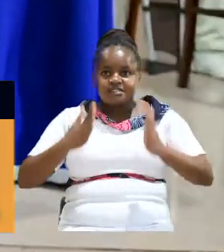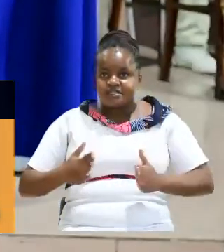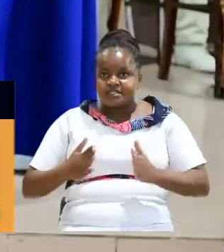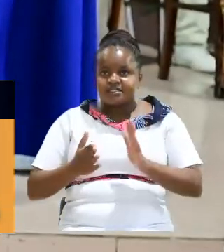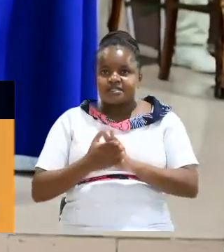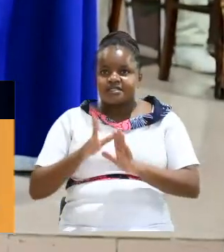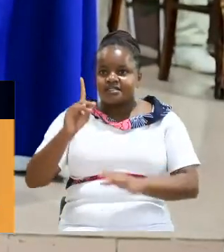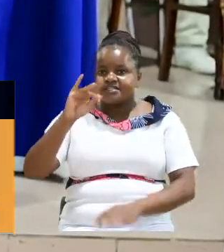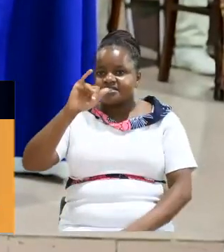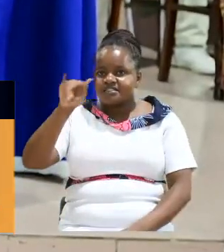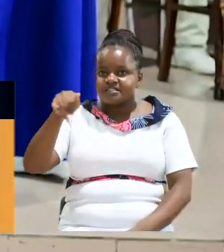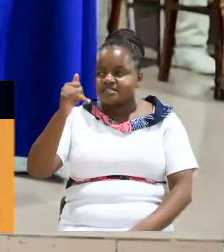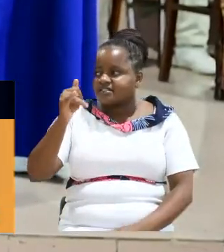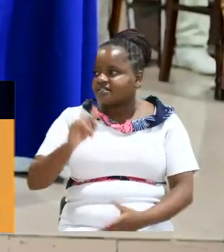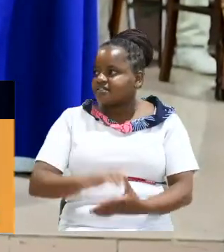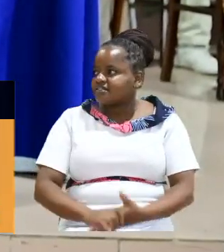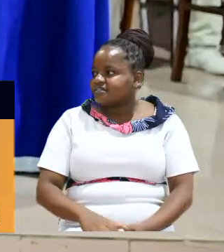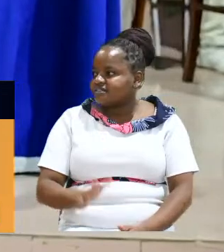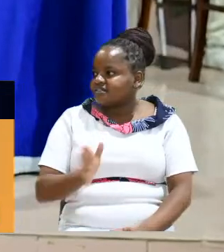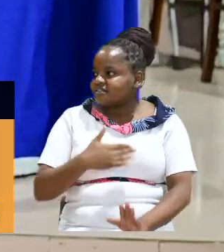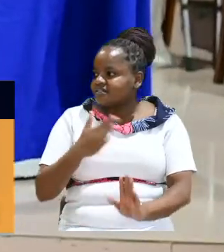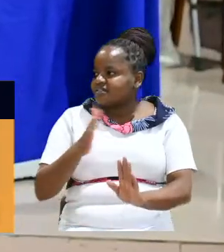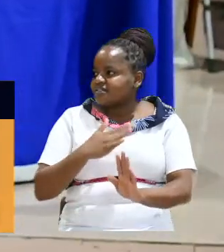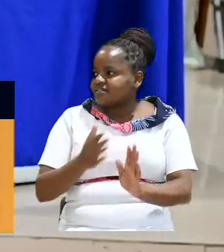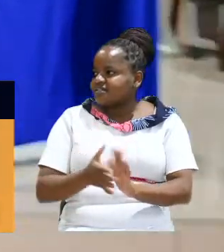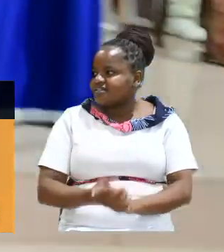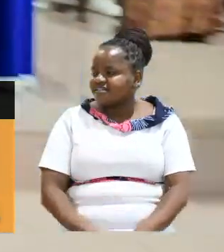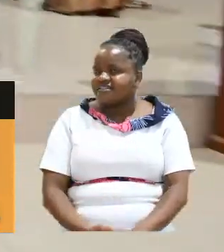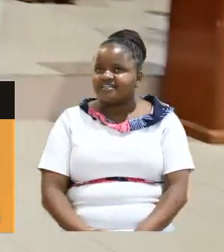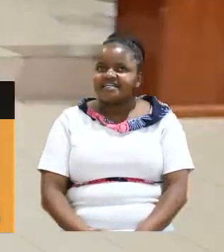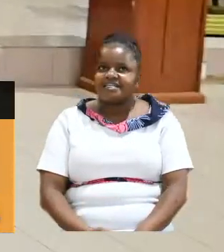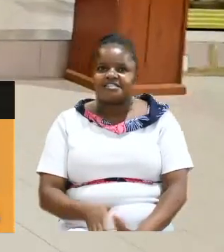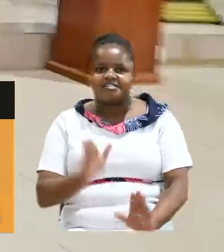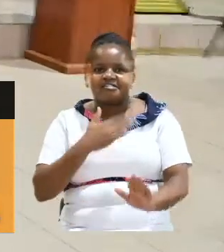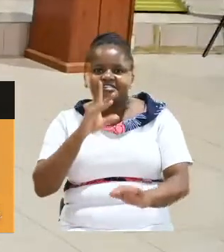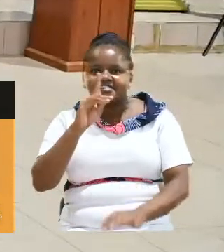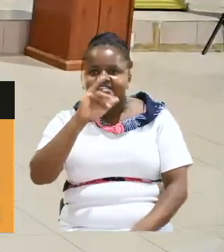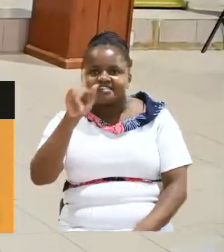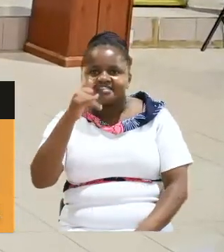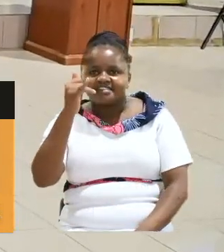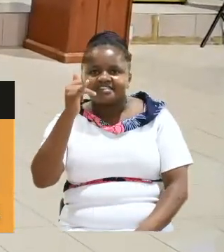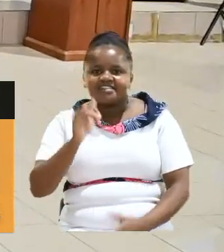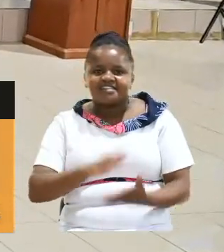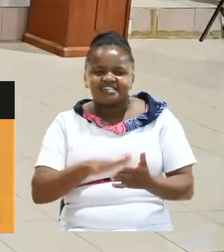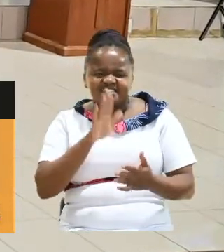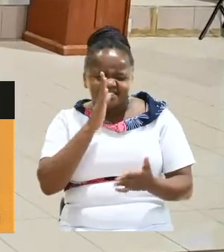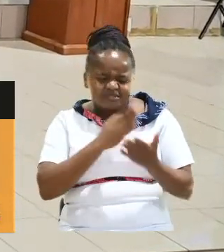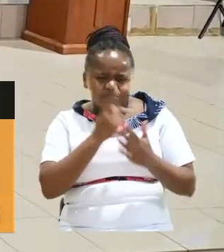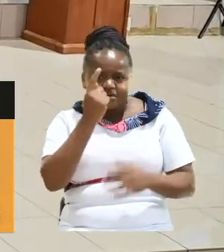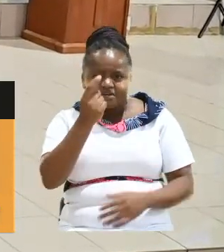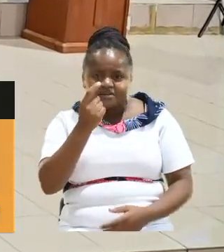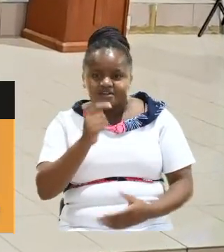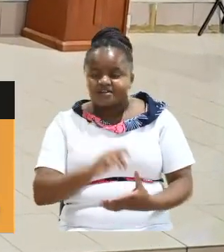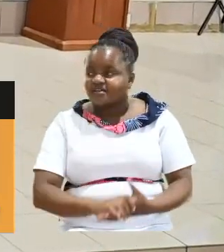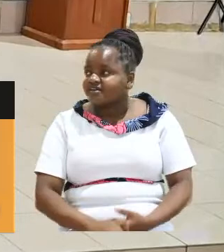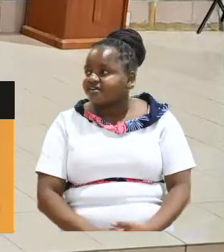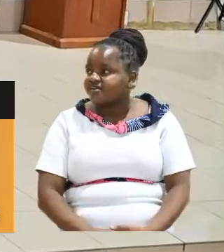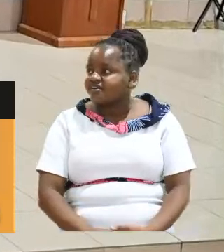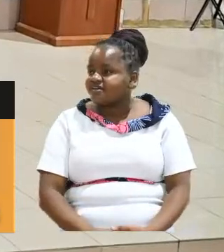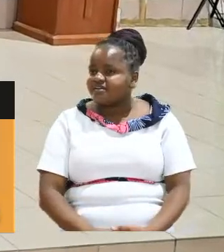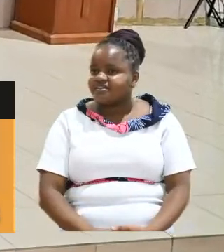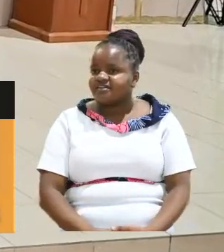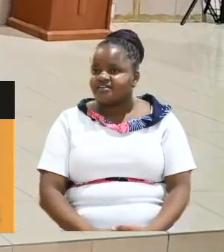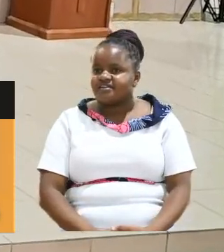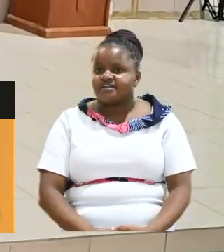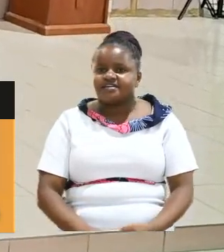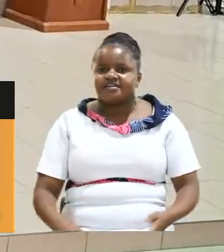DJ. Cheza kaa wewe. Aya, pause kiasi, kiasi, kiasi. Aya, put your